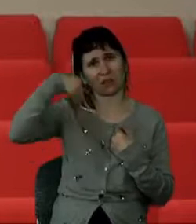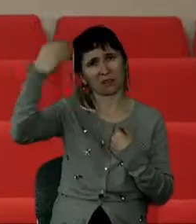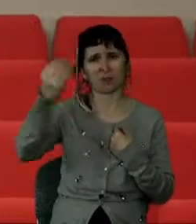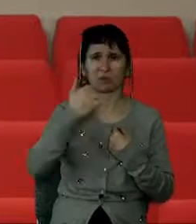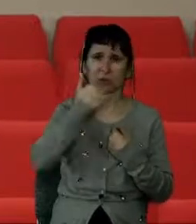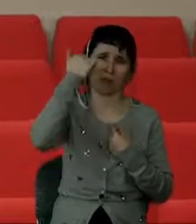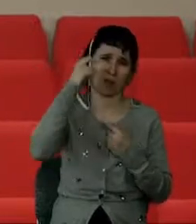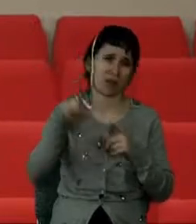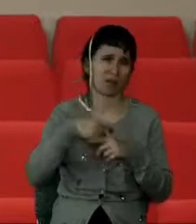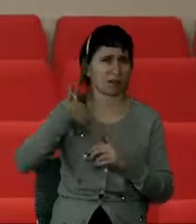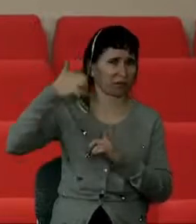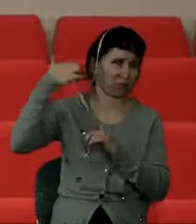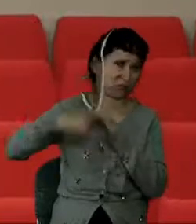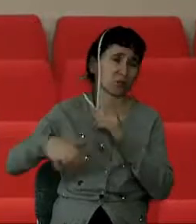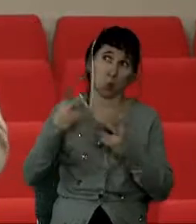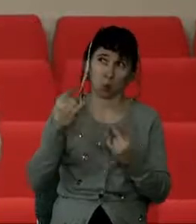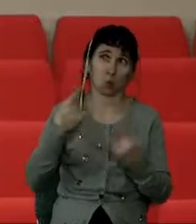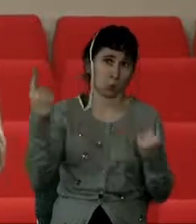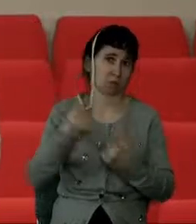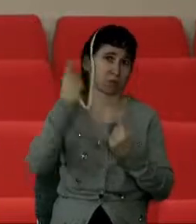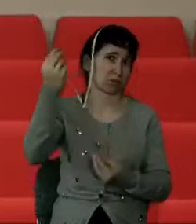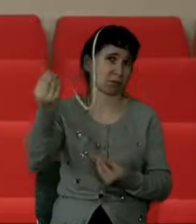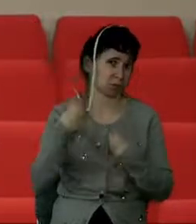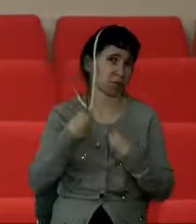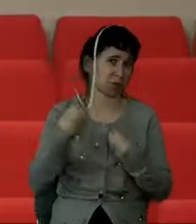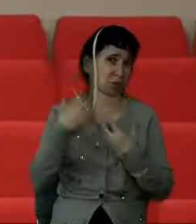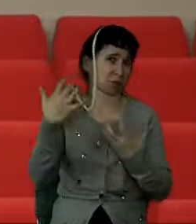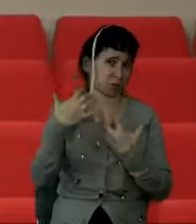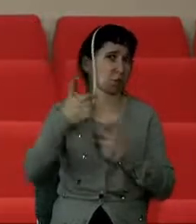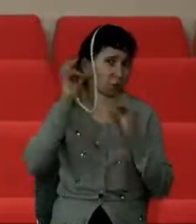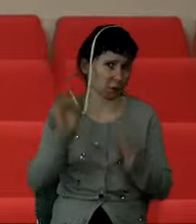для нашого Творця. Я пригадую, в дитинстві